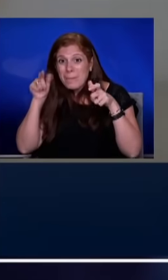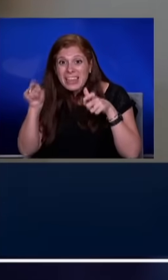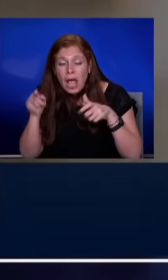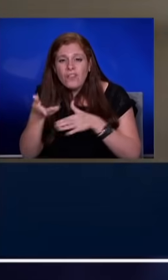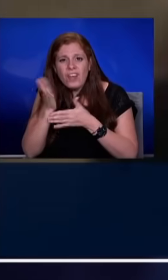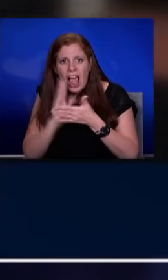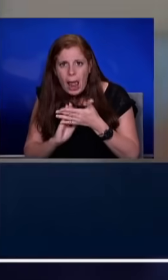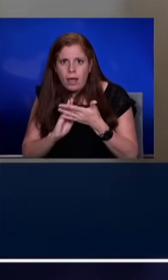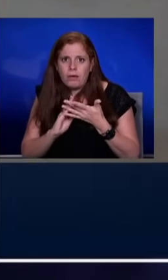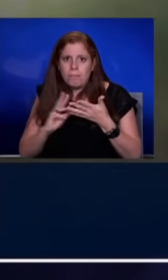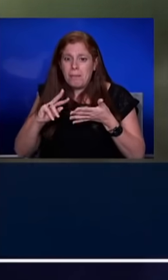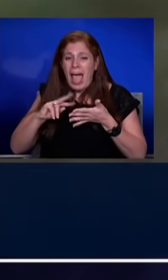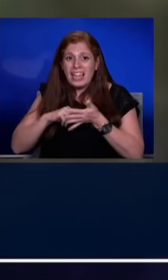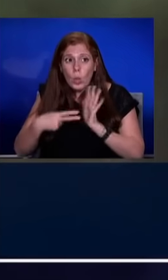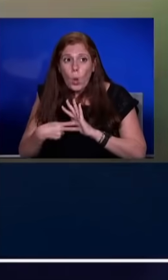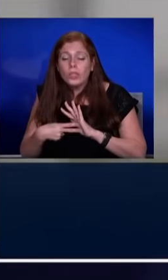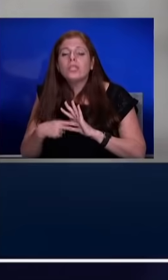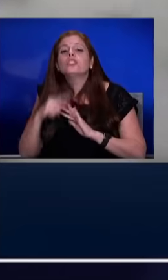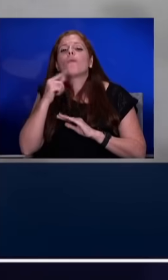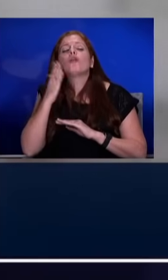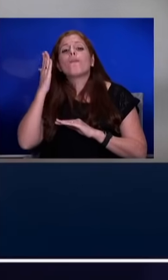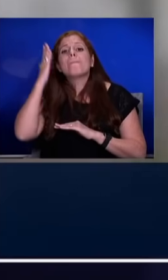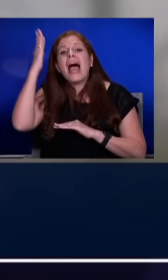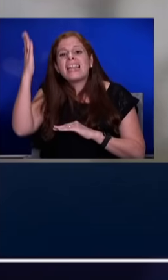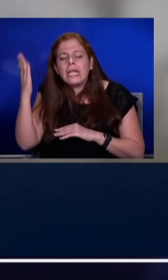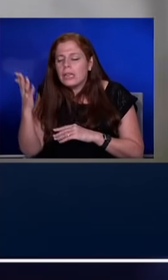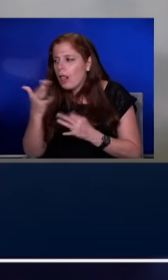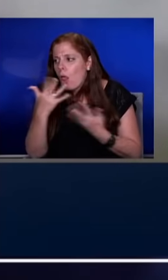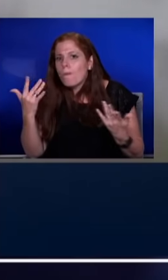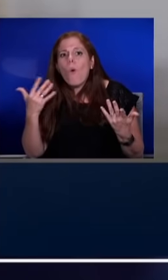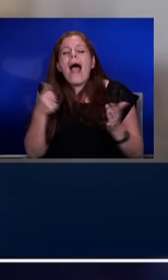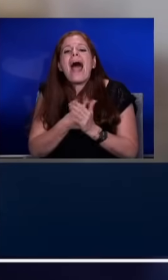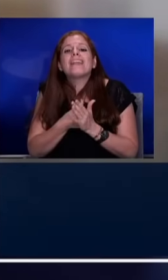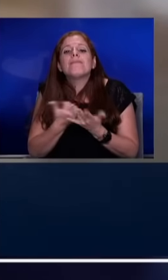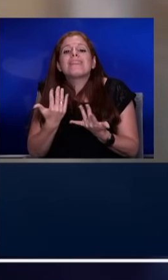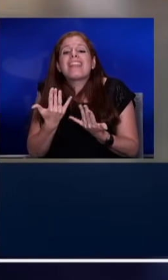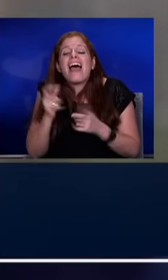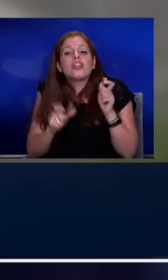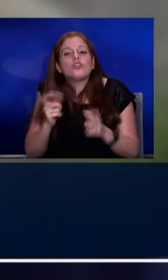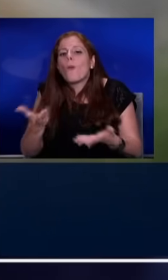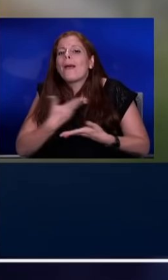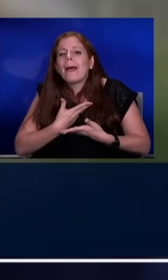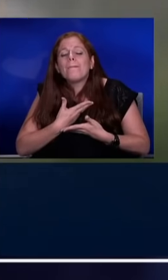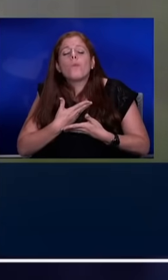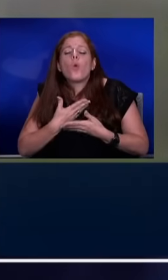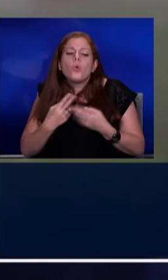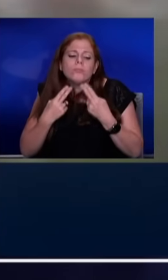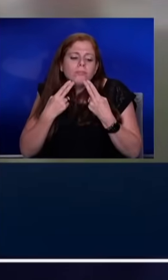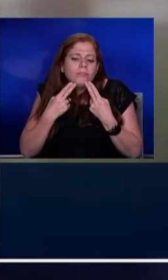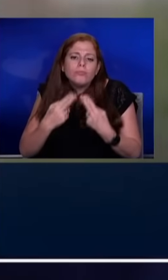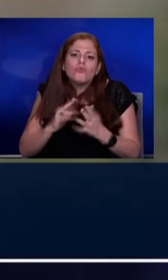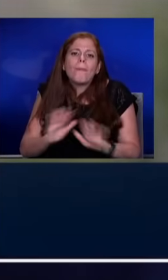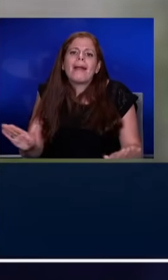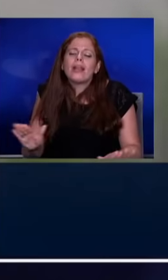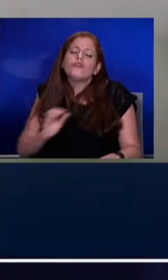ניכר מהדירות, אומר שבעתיד הנראה לעין, באמת לא ברור עד מתי, האנשים בעצם לא יקבלו שום מענה. שלחו אותם לישון